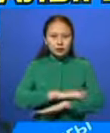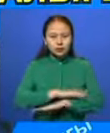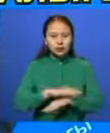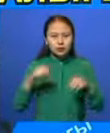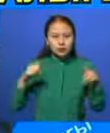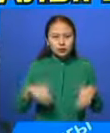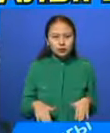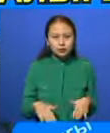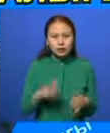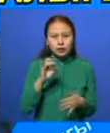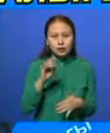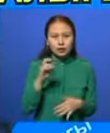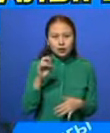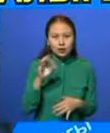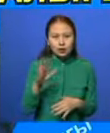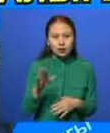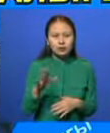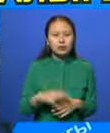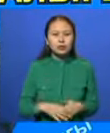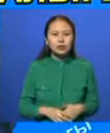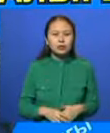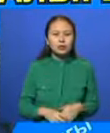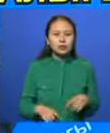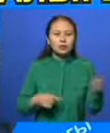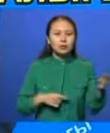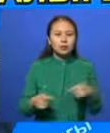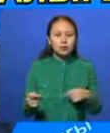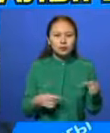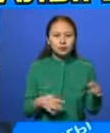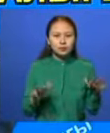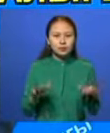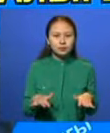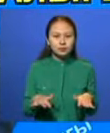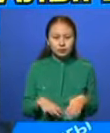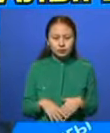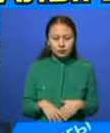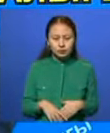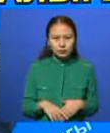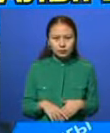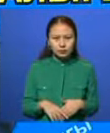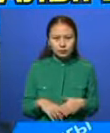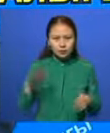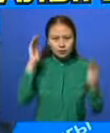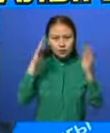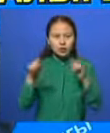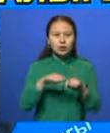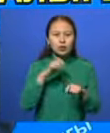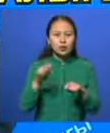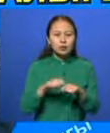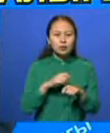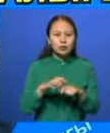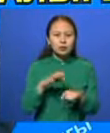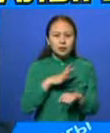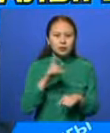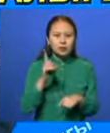шешімімен Ерденовті және Полешкіні атқарып отырған лауазымдарынан сыбайлас жемқорлыққа құқық бұзушылық жасағандар